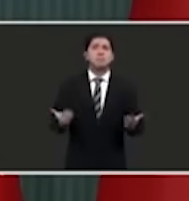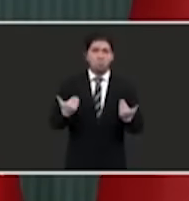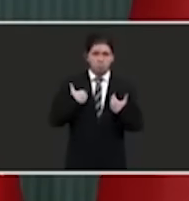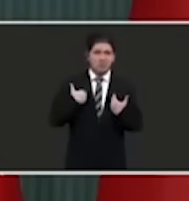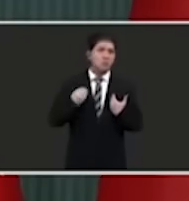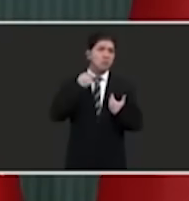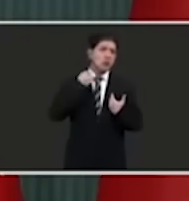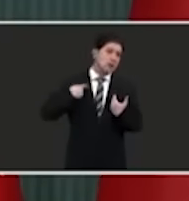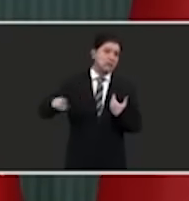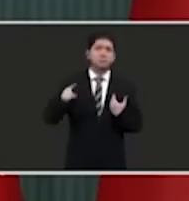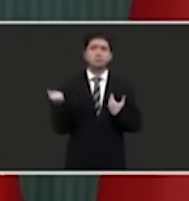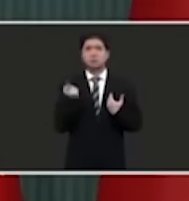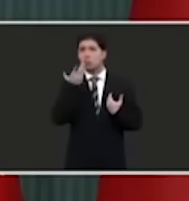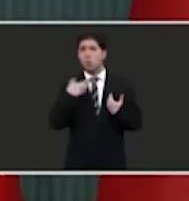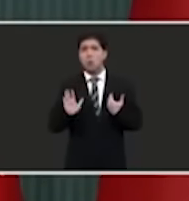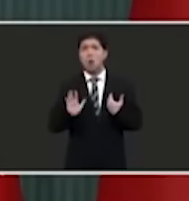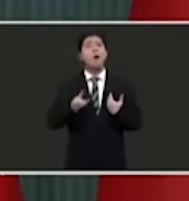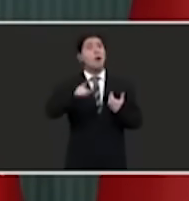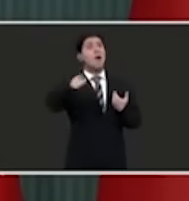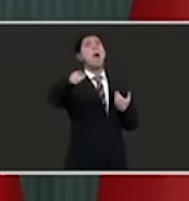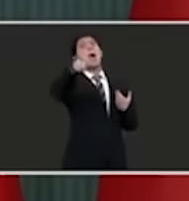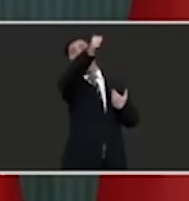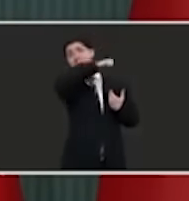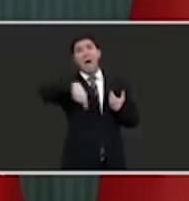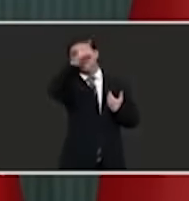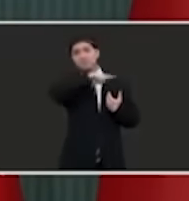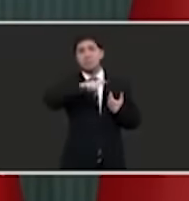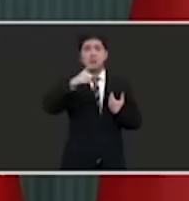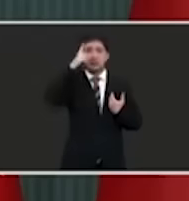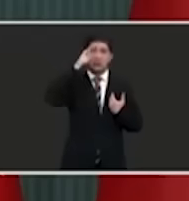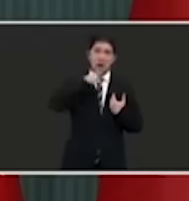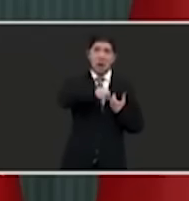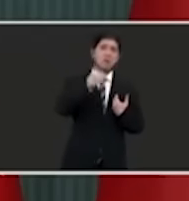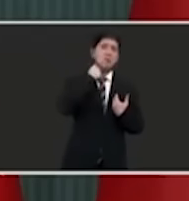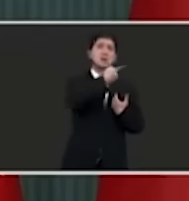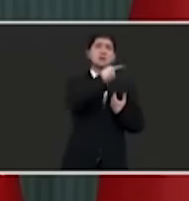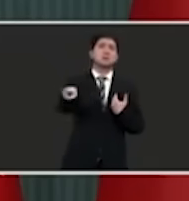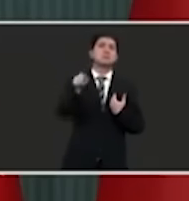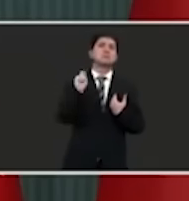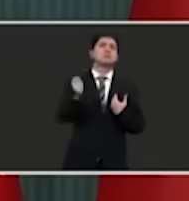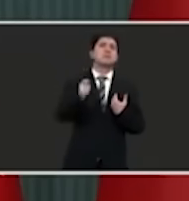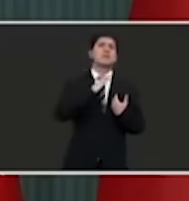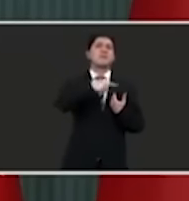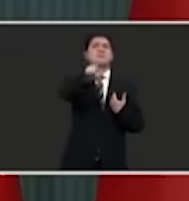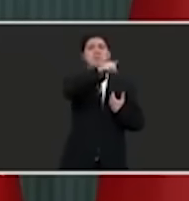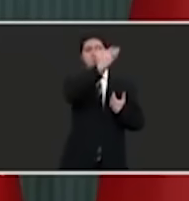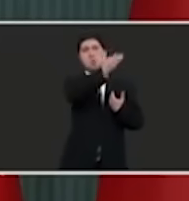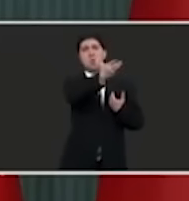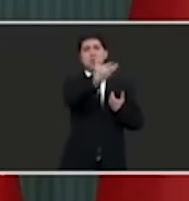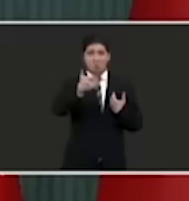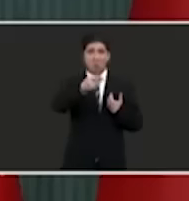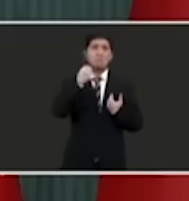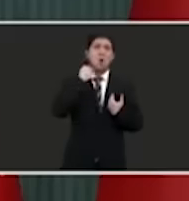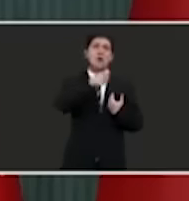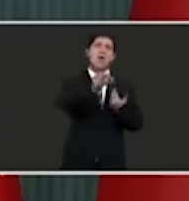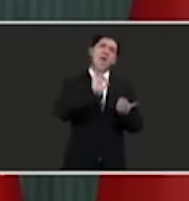borcumuz yok. Ama onların hepsinin İsrail'e borçları var. Ve onlar borç